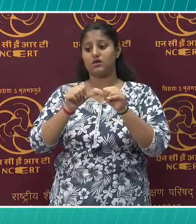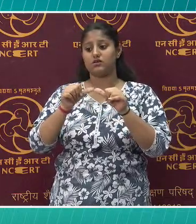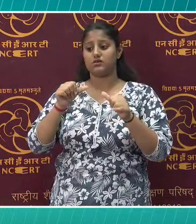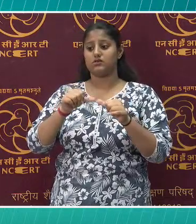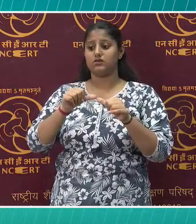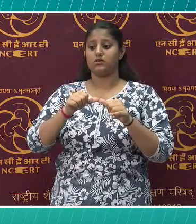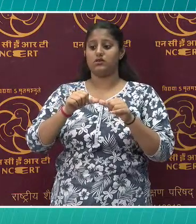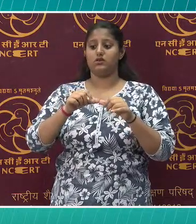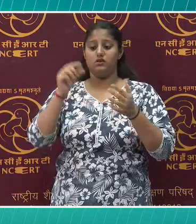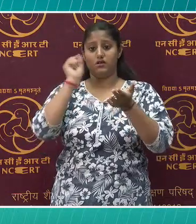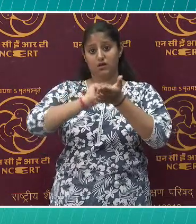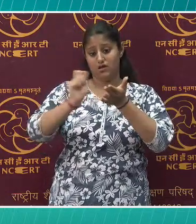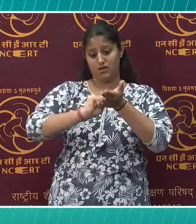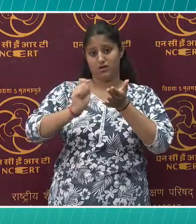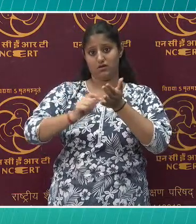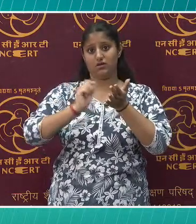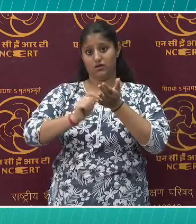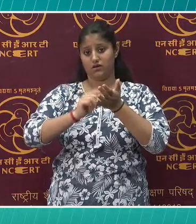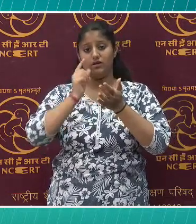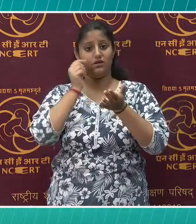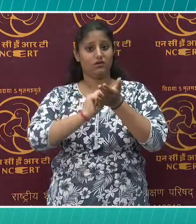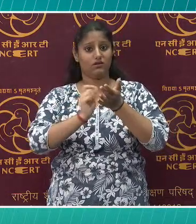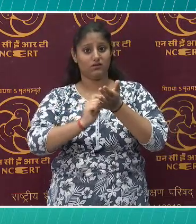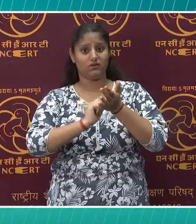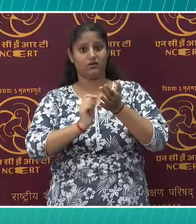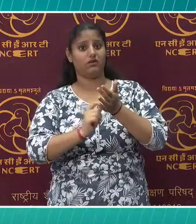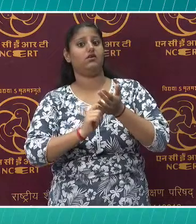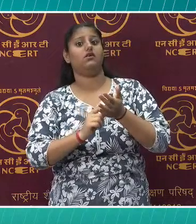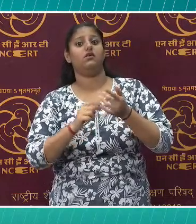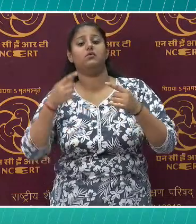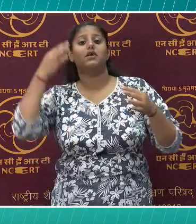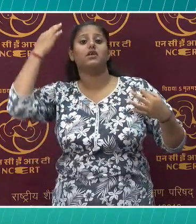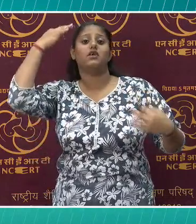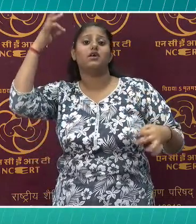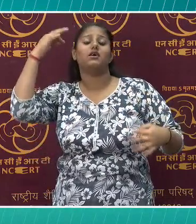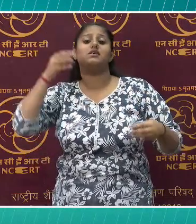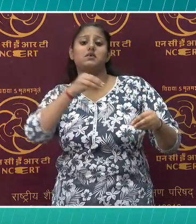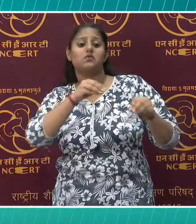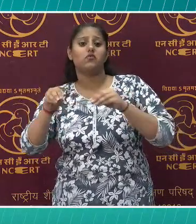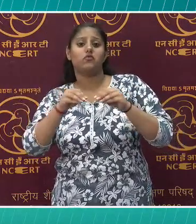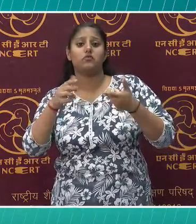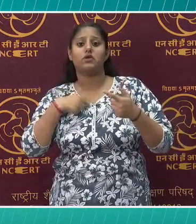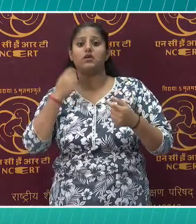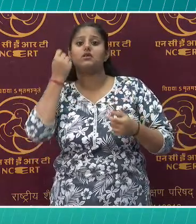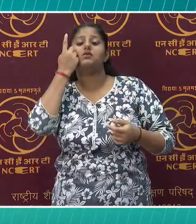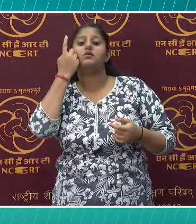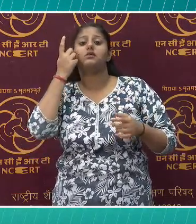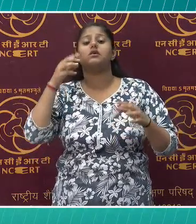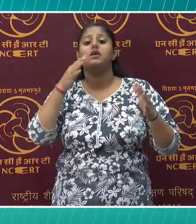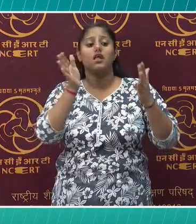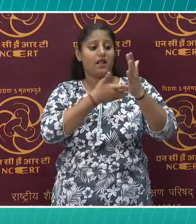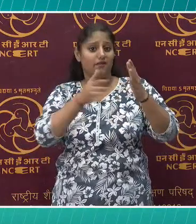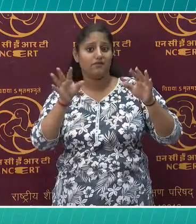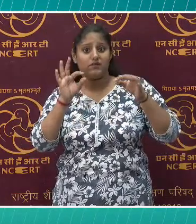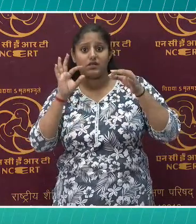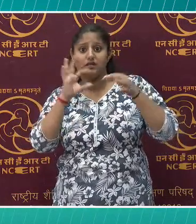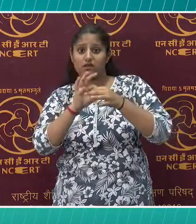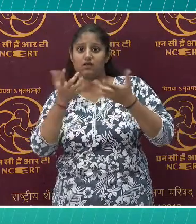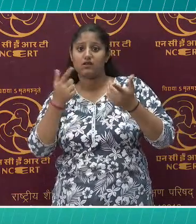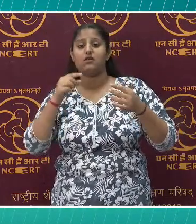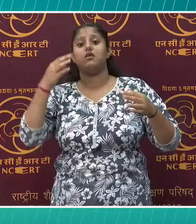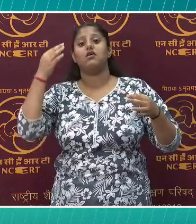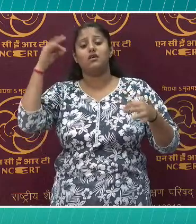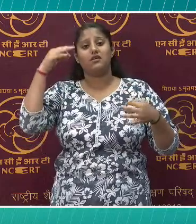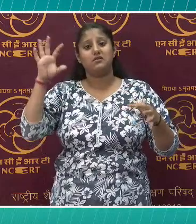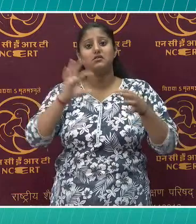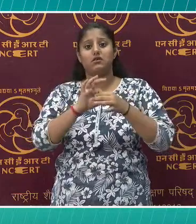नाट्य शास्त्र लिखी गई भरत द्वारा, तो उसमें भी हमें डांस मूवमेंट का पता लगता है, संगीत का पता लगता है, नाट्य कला का पता